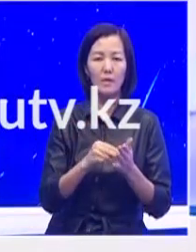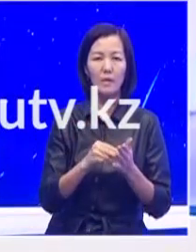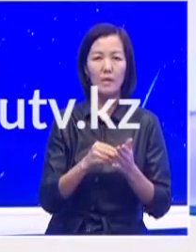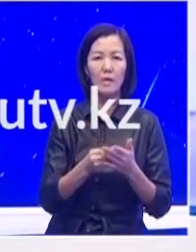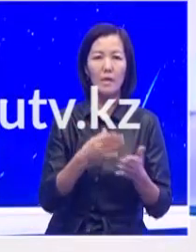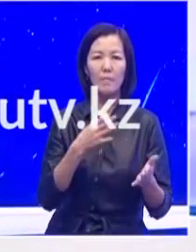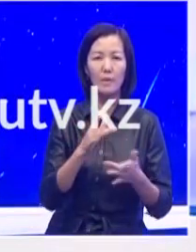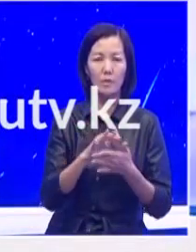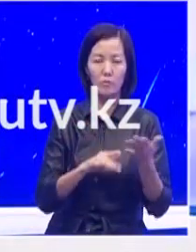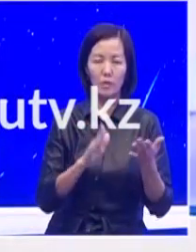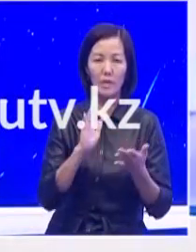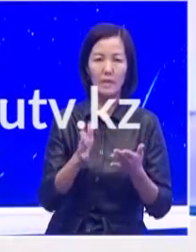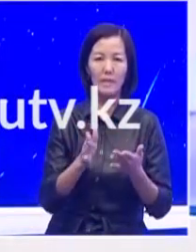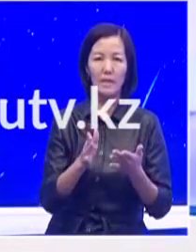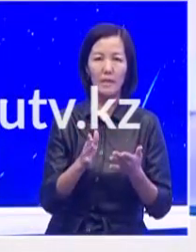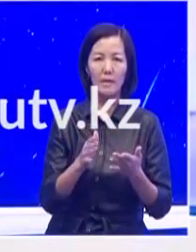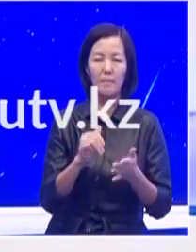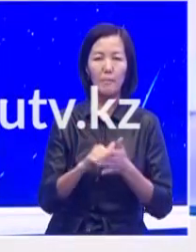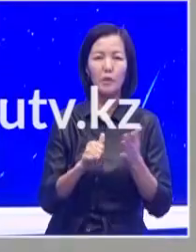деген болжам жасады. Себебі?